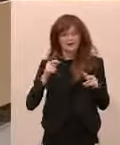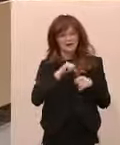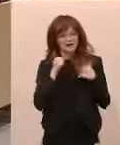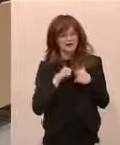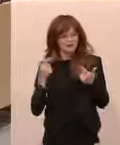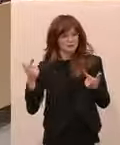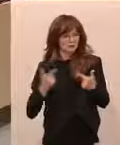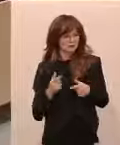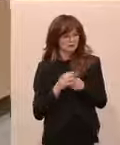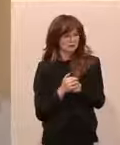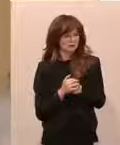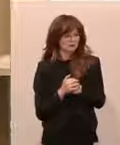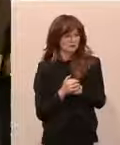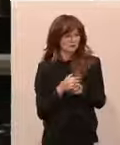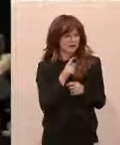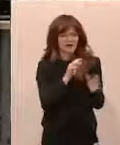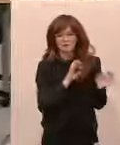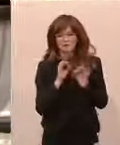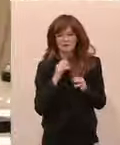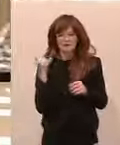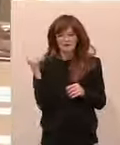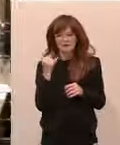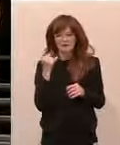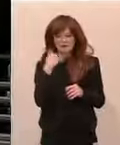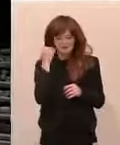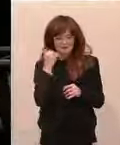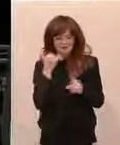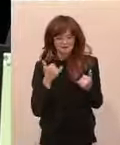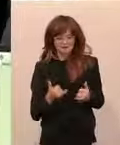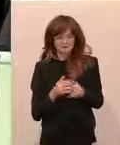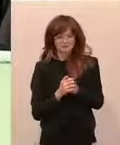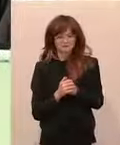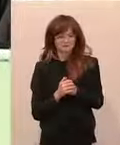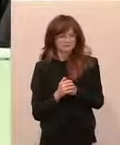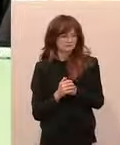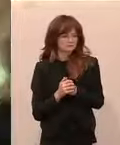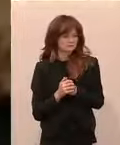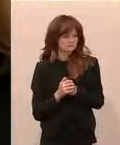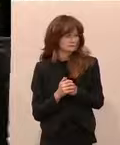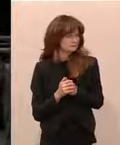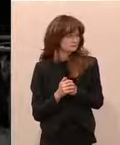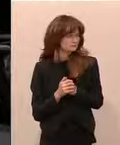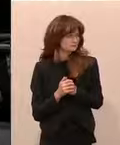Zu Wort gemeldet ist die Abgeordnete Wassermann. Sandra Wassermann von den Freiheitlichen ist am Wort.